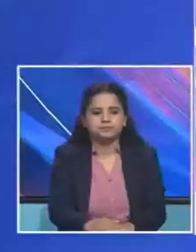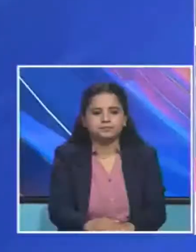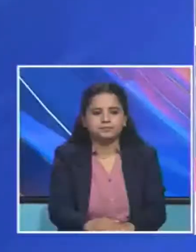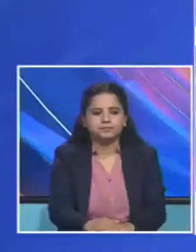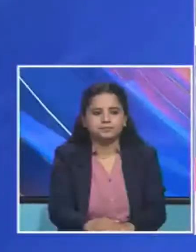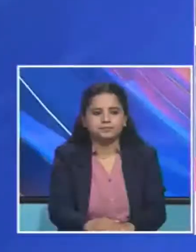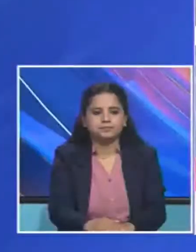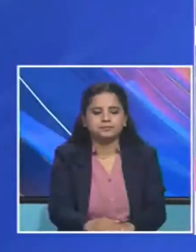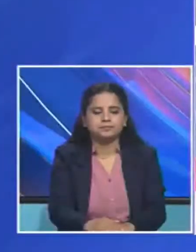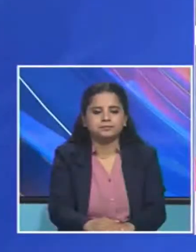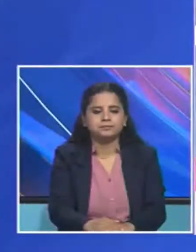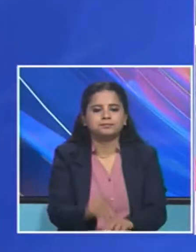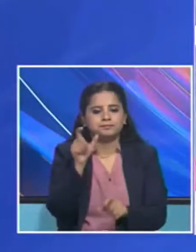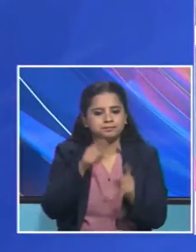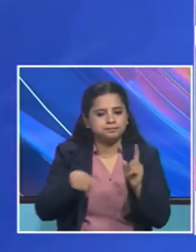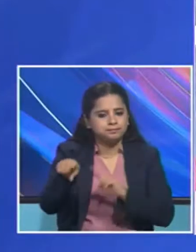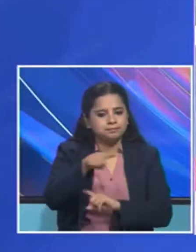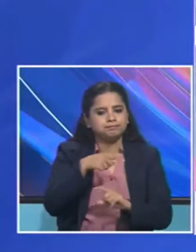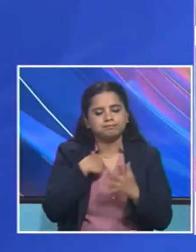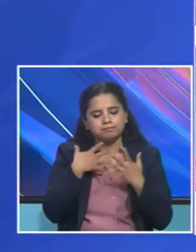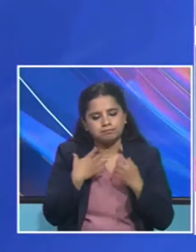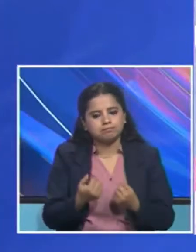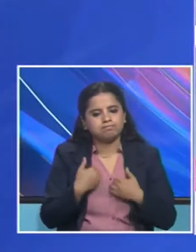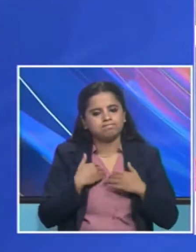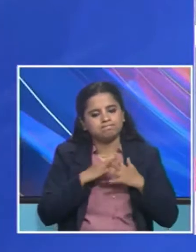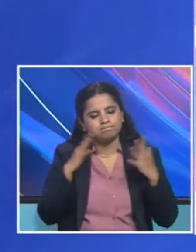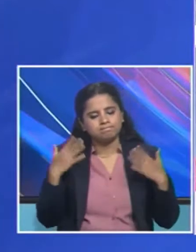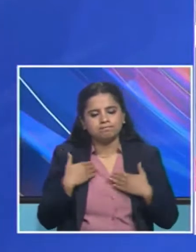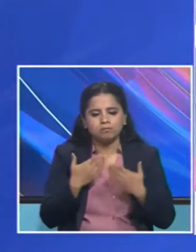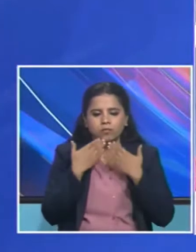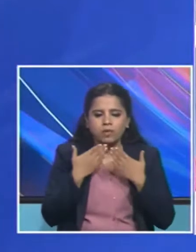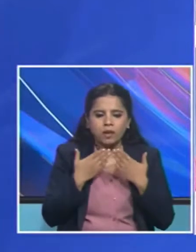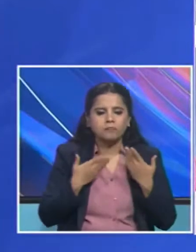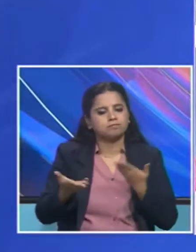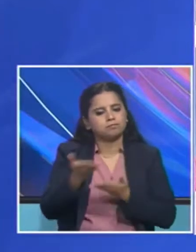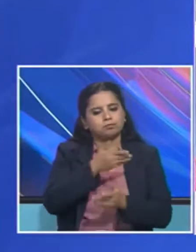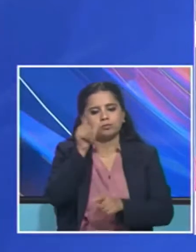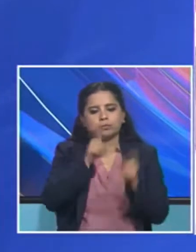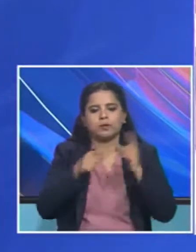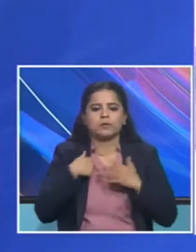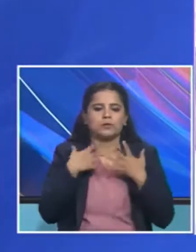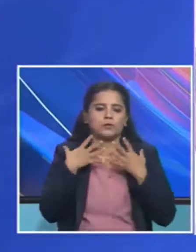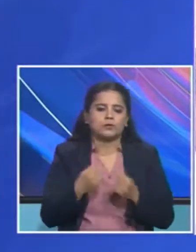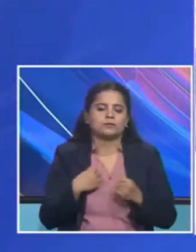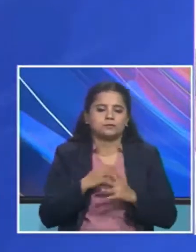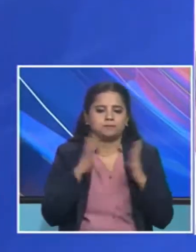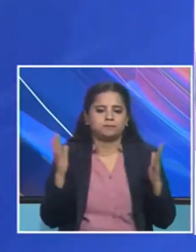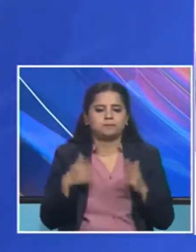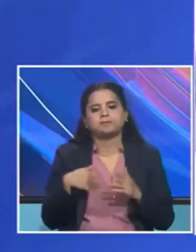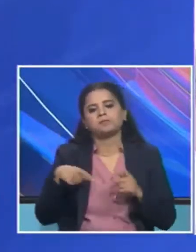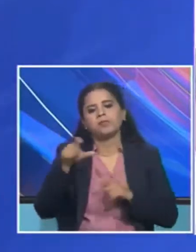सभी देशवासियों का पूरी विनम्रता से अभिनंदन करता हूं।